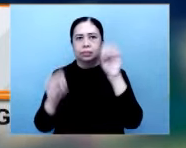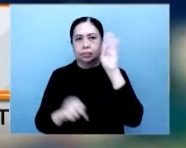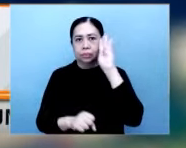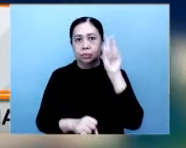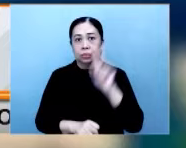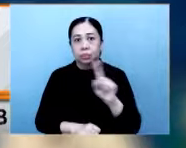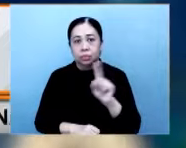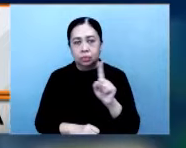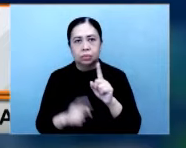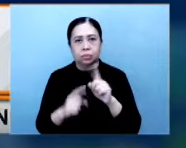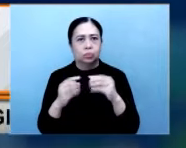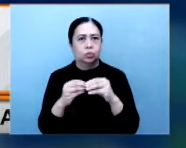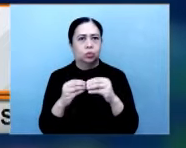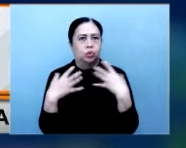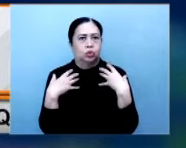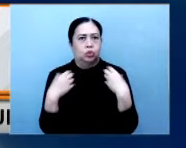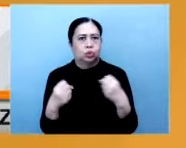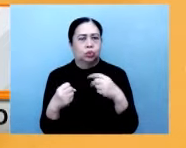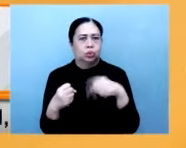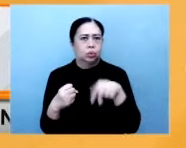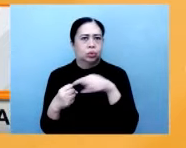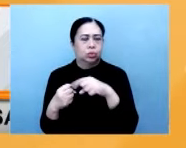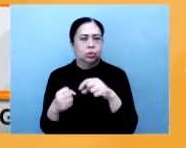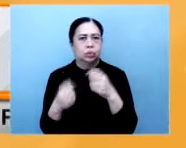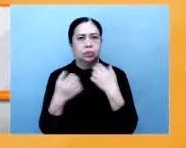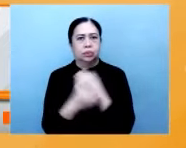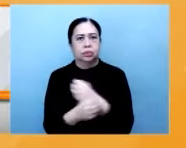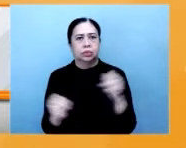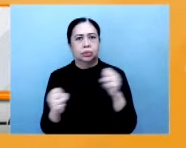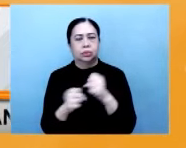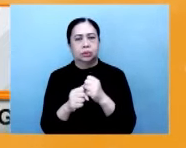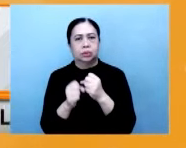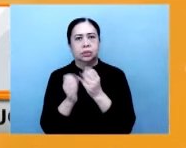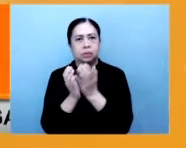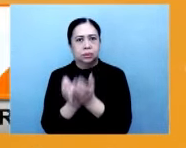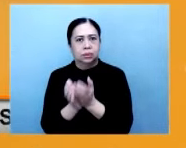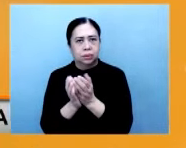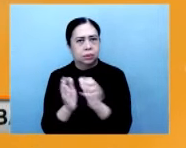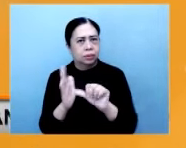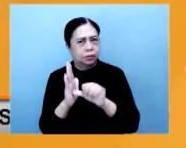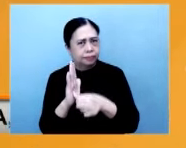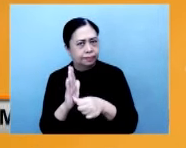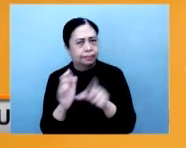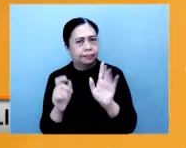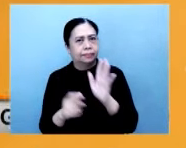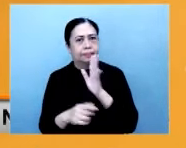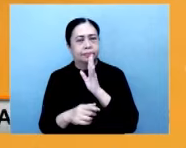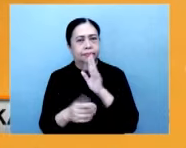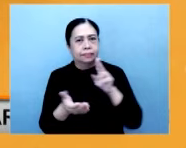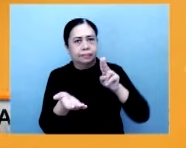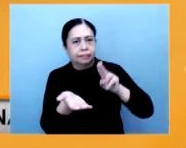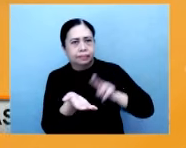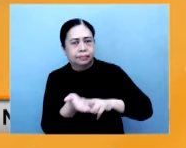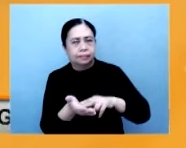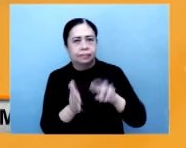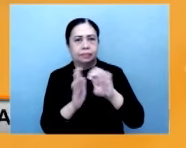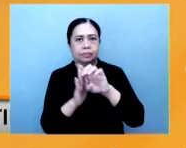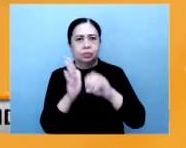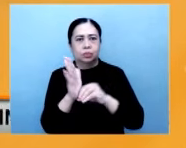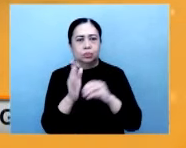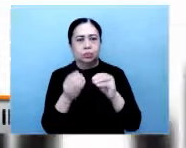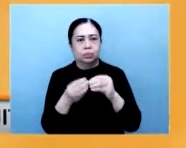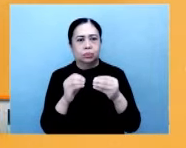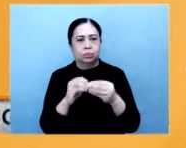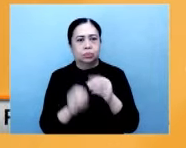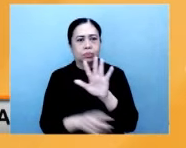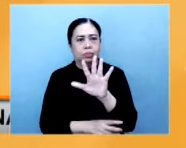ang pagpapalakas sa ating maritime security. Iginiit ng Pangulo ang kahalagahan nito sa kanyang paglagda sa Executive Order No.